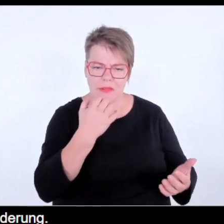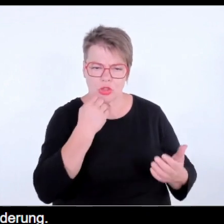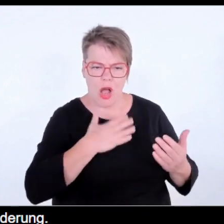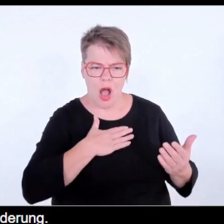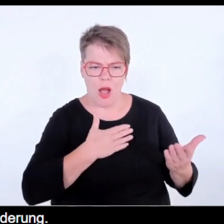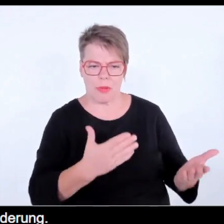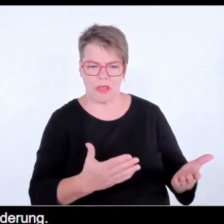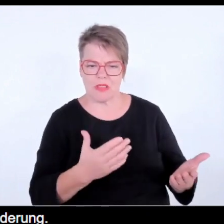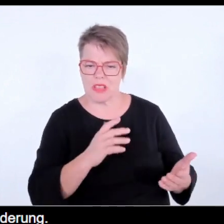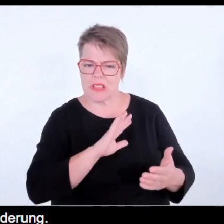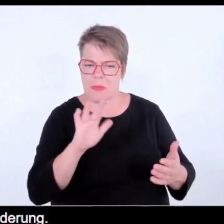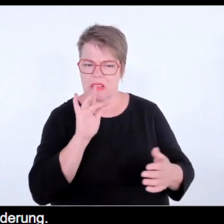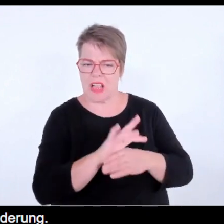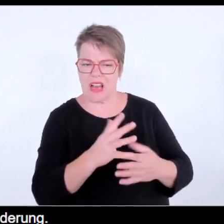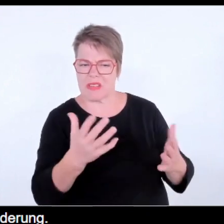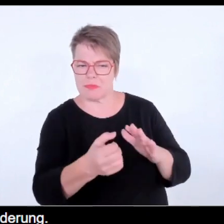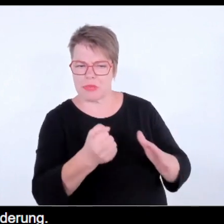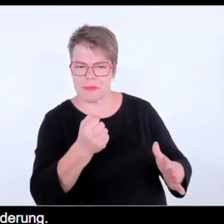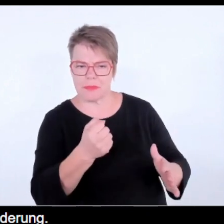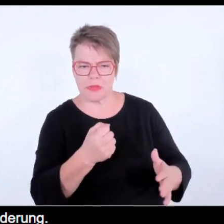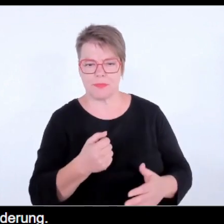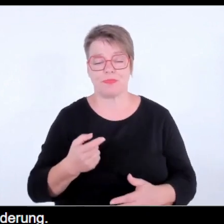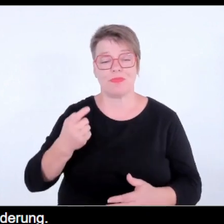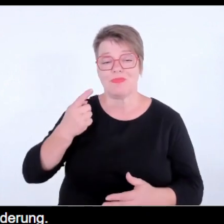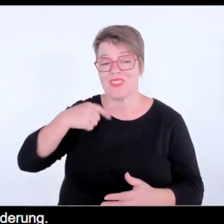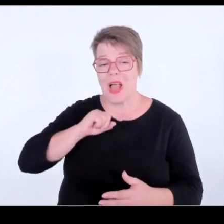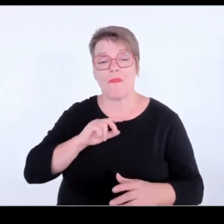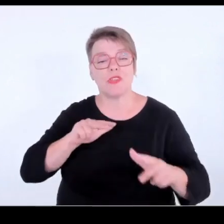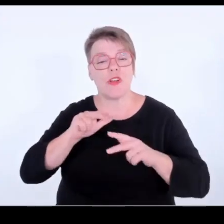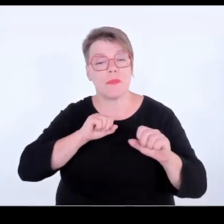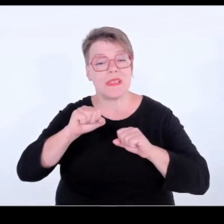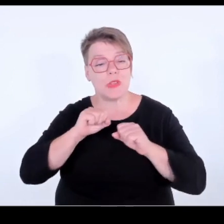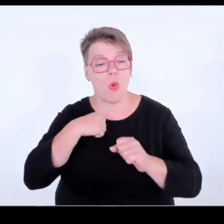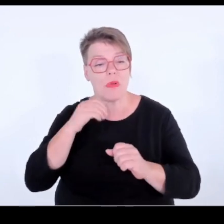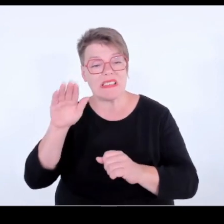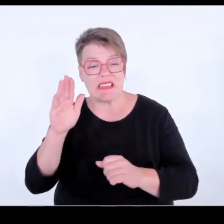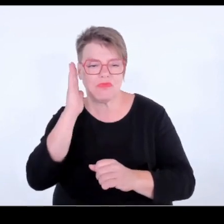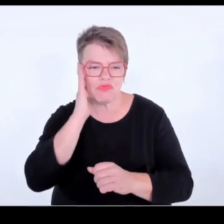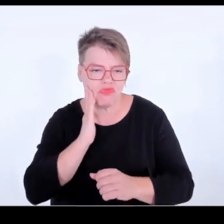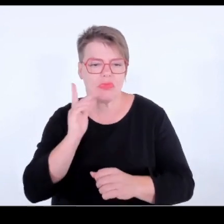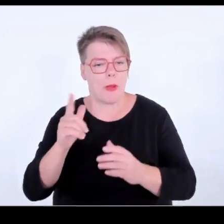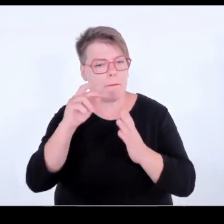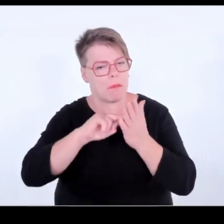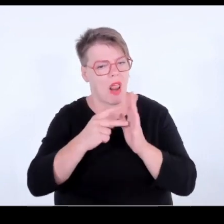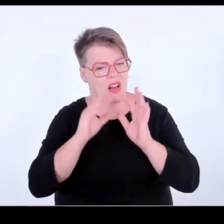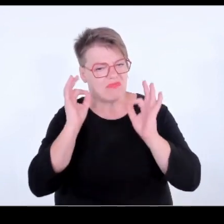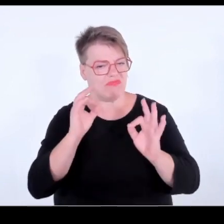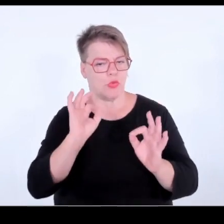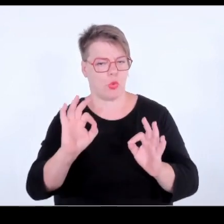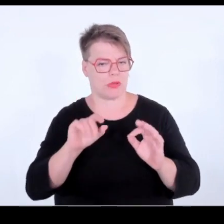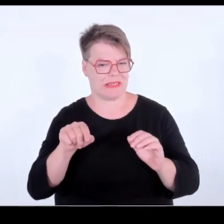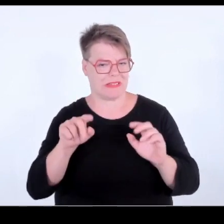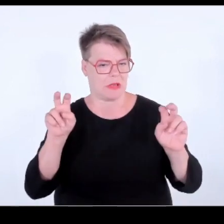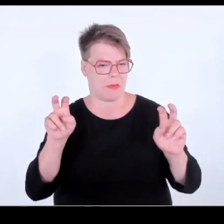kannst nicht automatisch sagen, wie wir es gerne hätten, das entscheidet jetzt die Kommune oder das entscheidet jetzt das Land. Sondern durch das Überlagern und